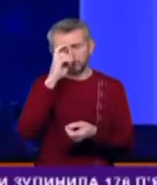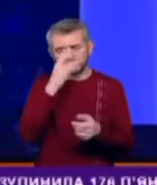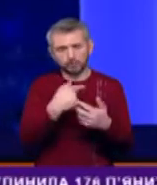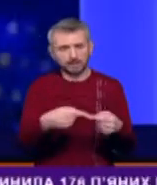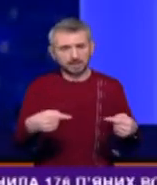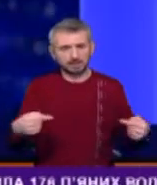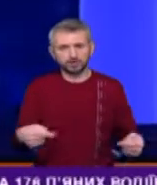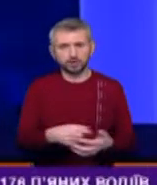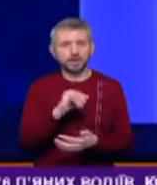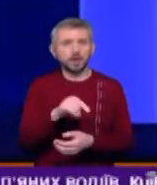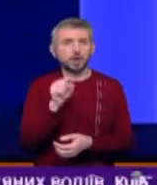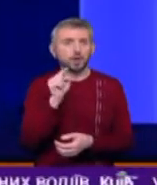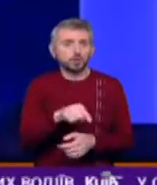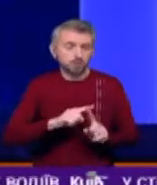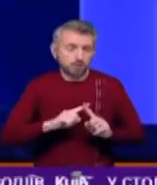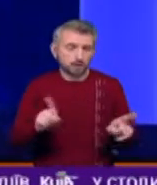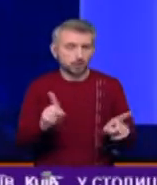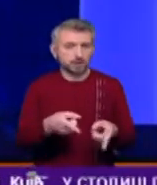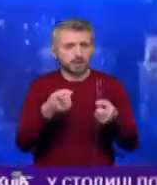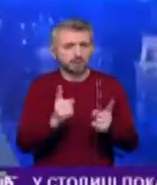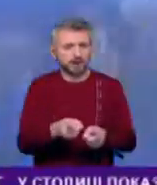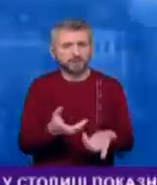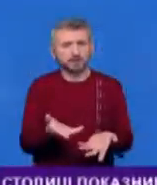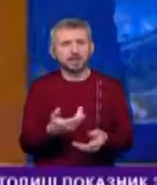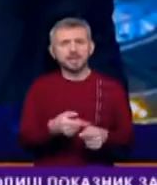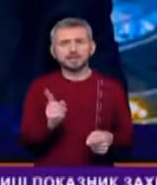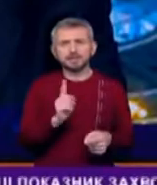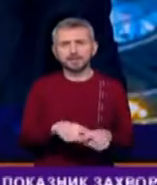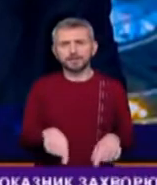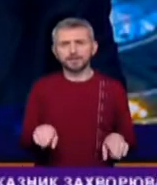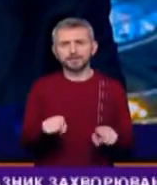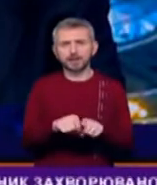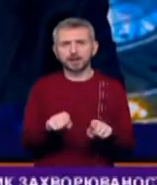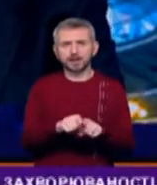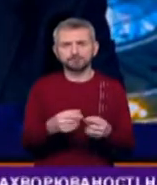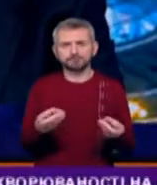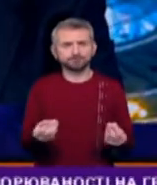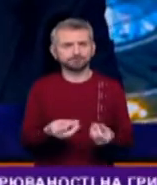інше. І тут парадокс. Насправді, по великому рахунку, це така...